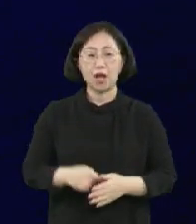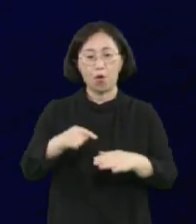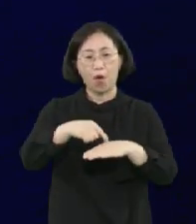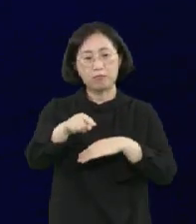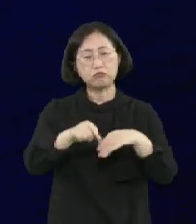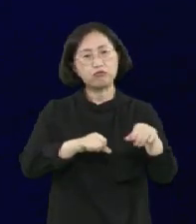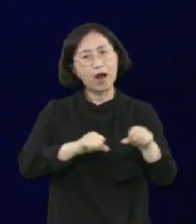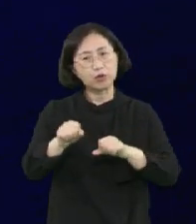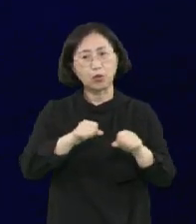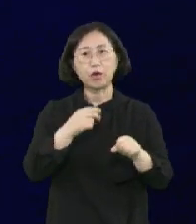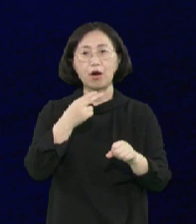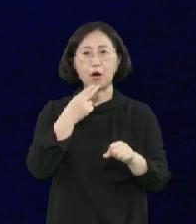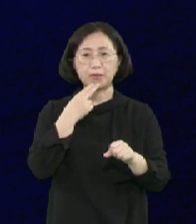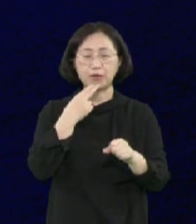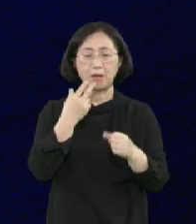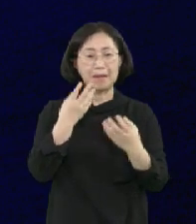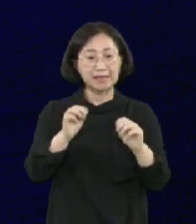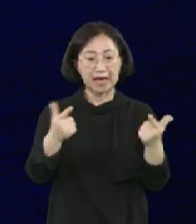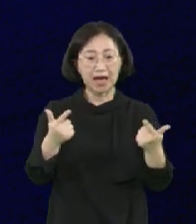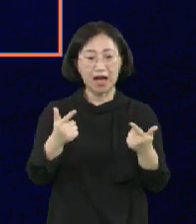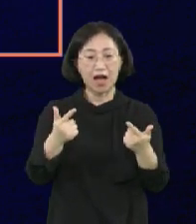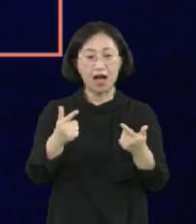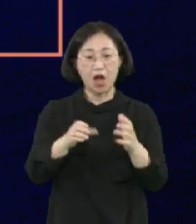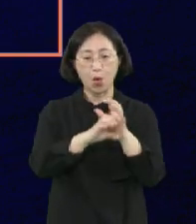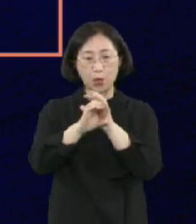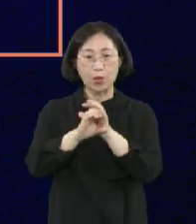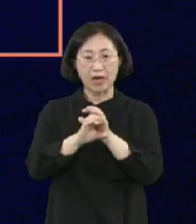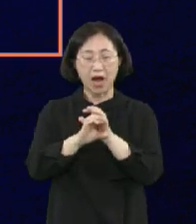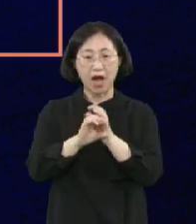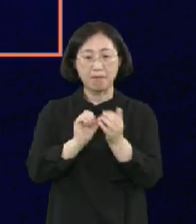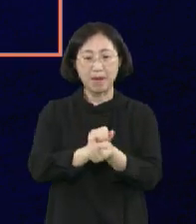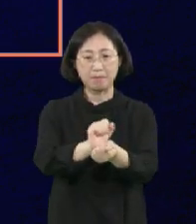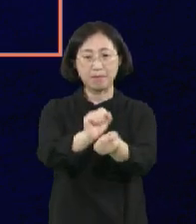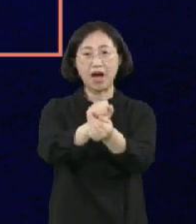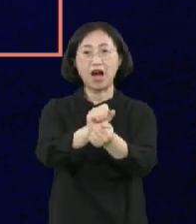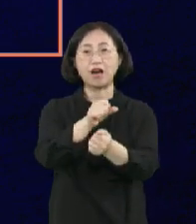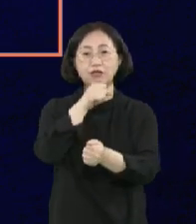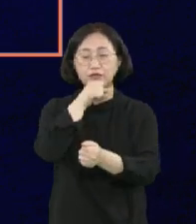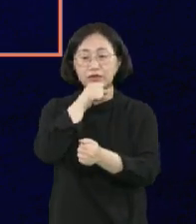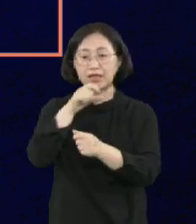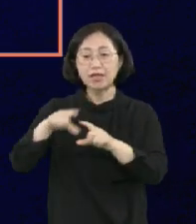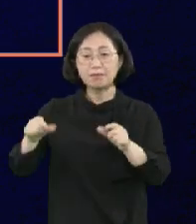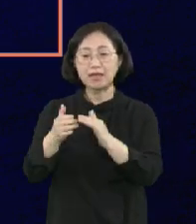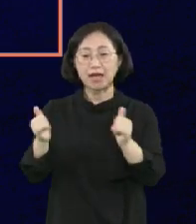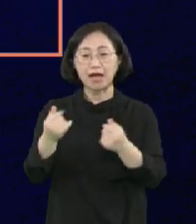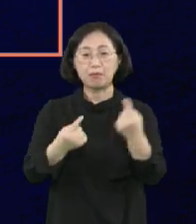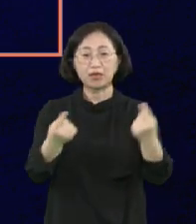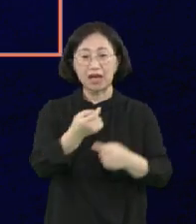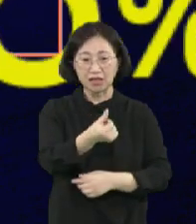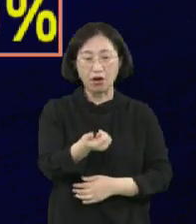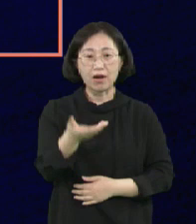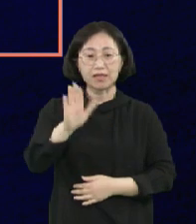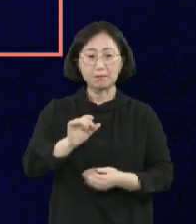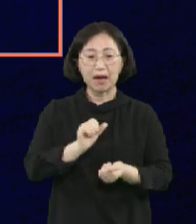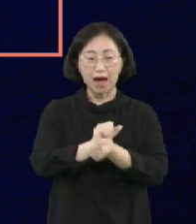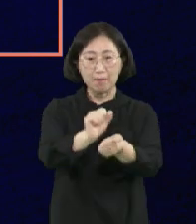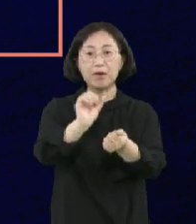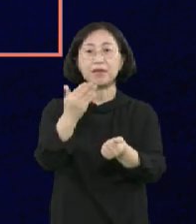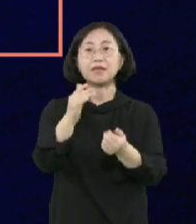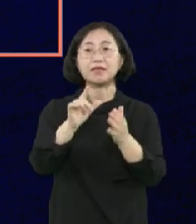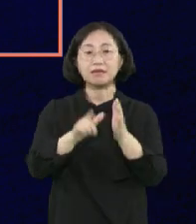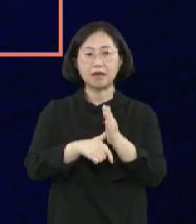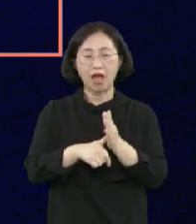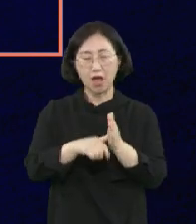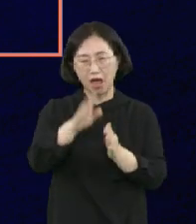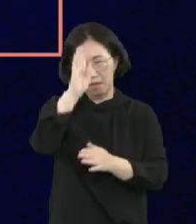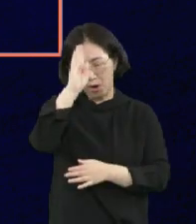활동이 적은 임신부 특성상 코로나19 발생률은 일반 여성보다 낮지만 감염됐을 때 위중증으로